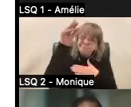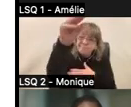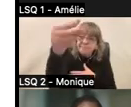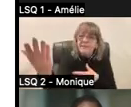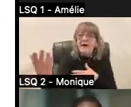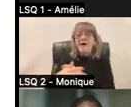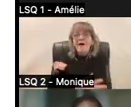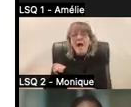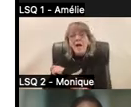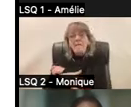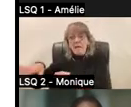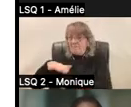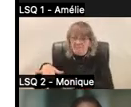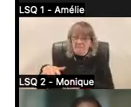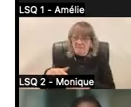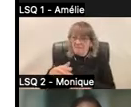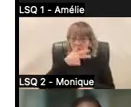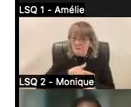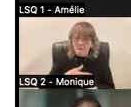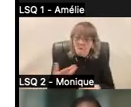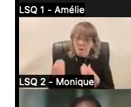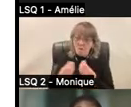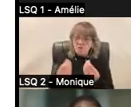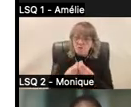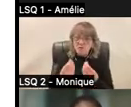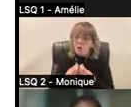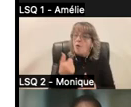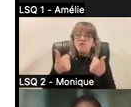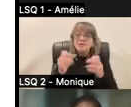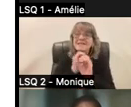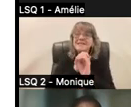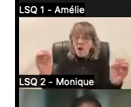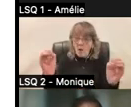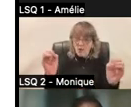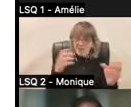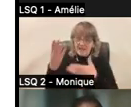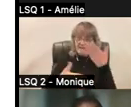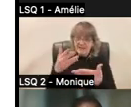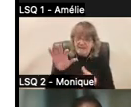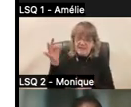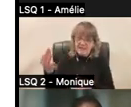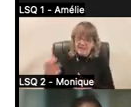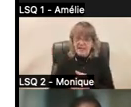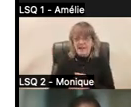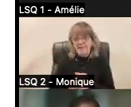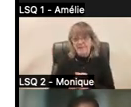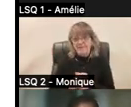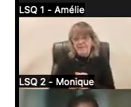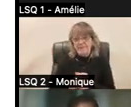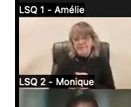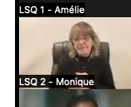rurales offrent très peu, voire aucun service en français.